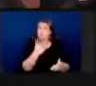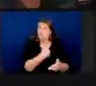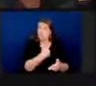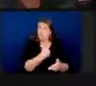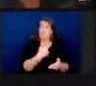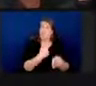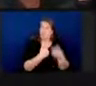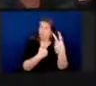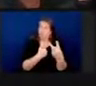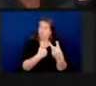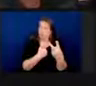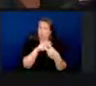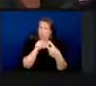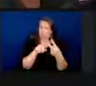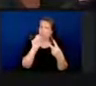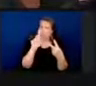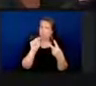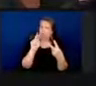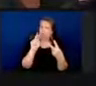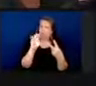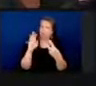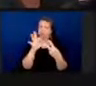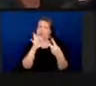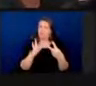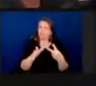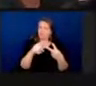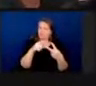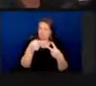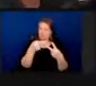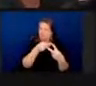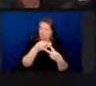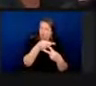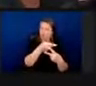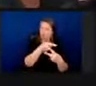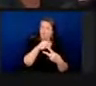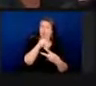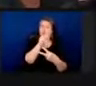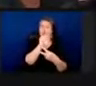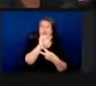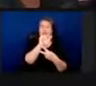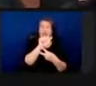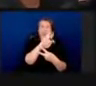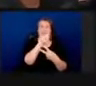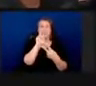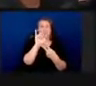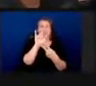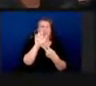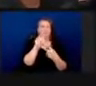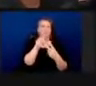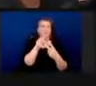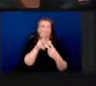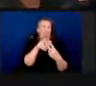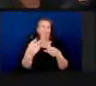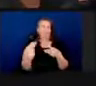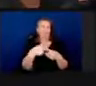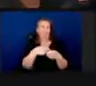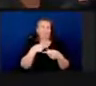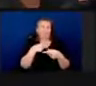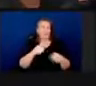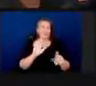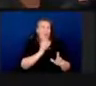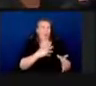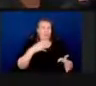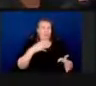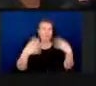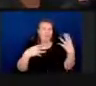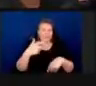tuna shule waratibu wawili ambao wa outreach ama kufikia